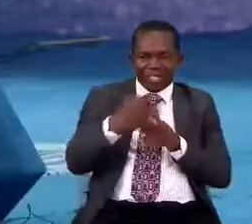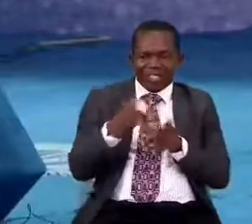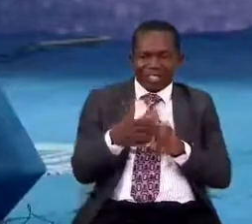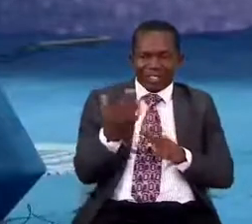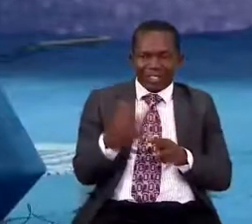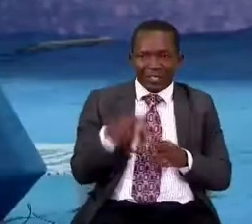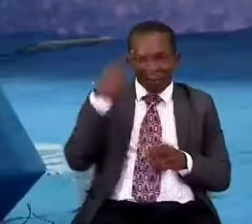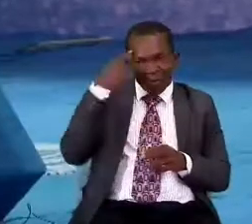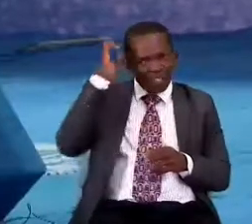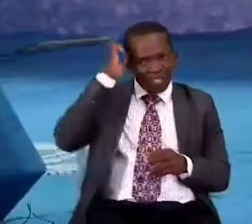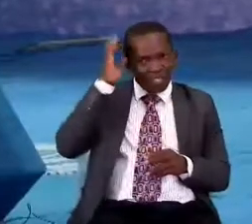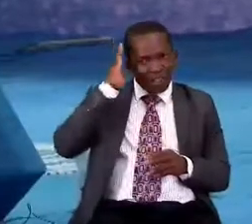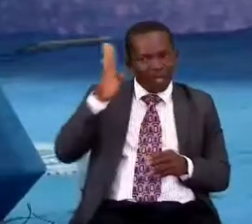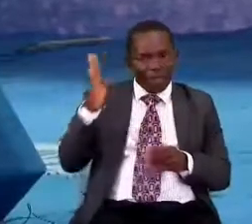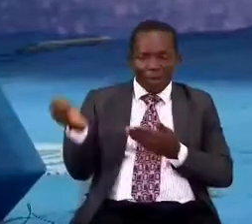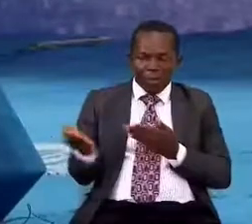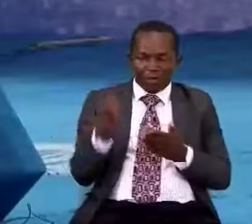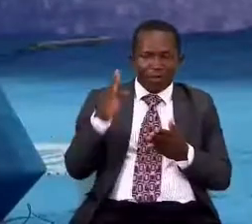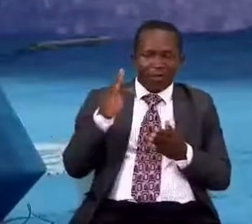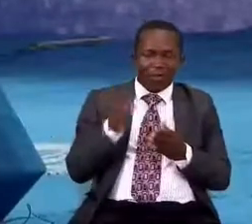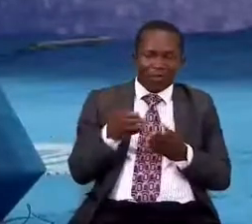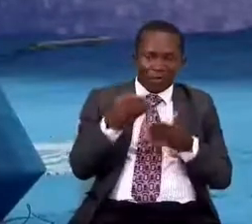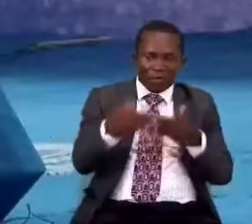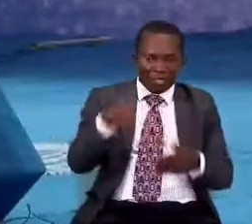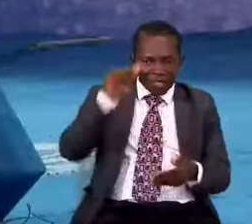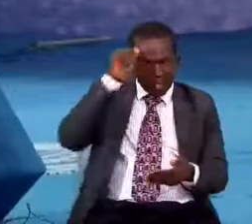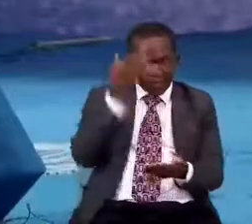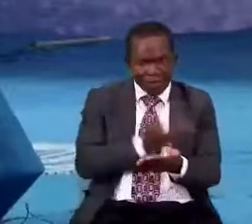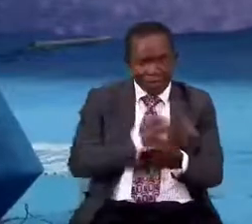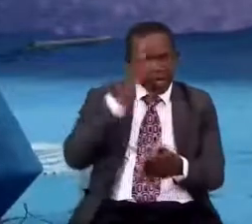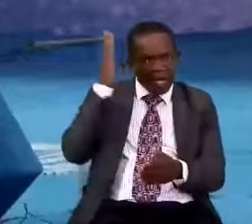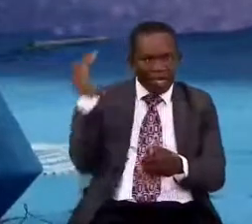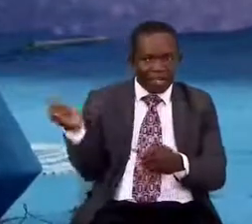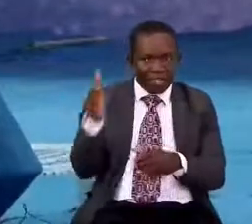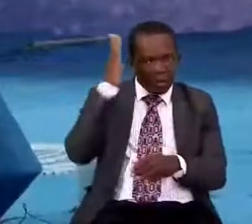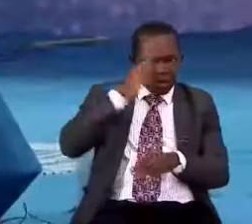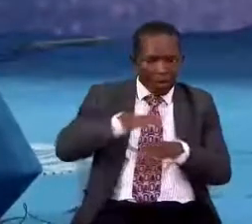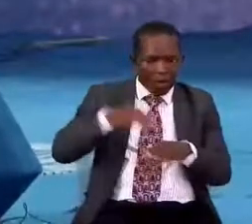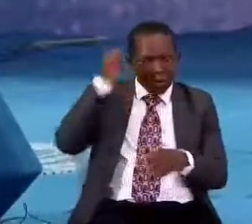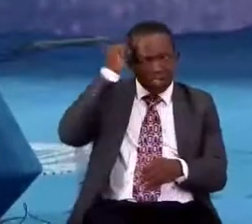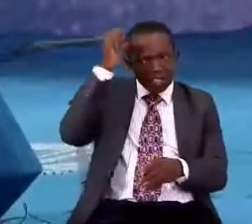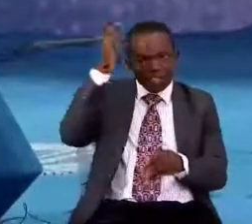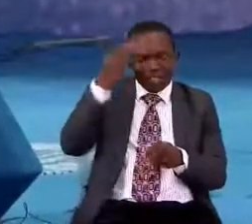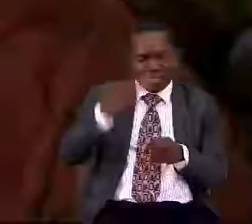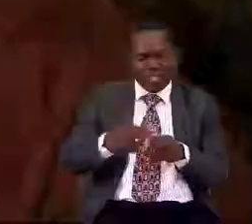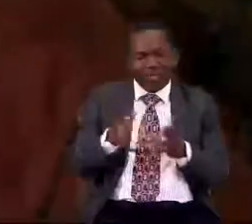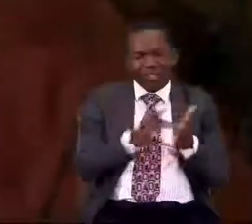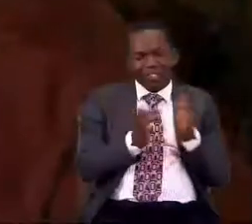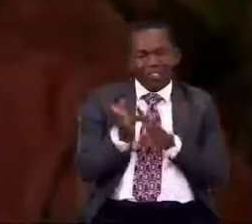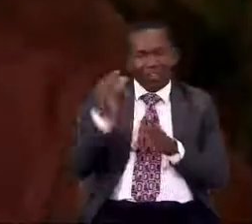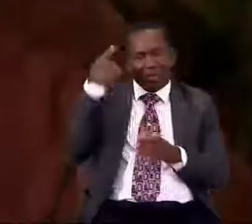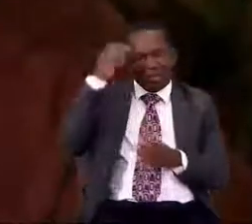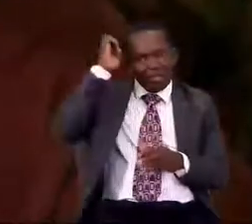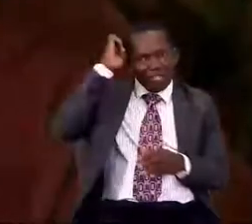Jésus. C'est lui qui sauvera son peuple de ses péchés. Quelqu'un